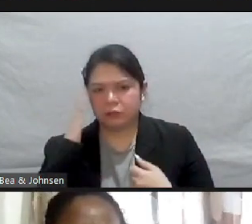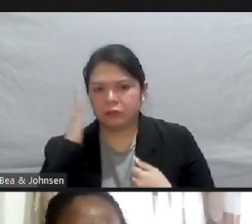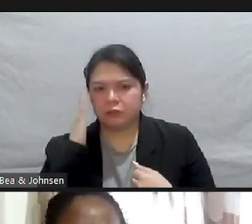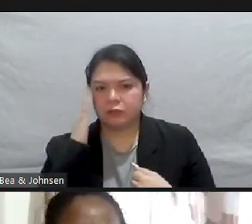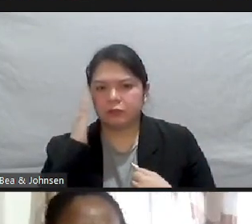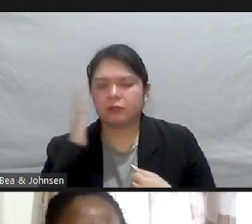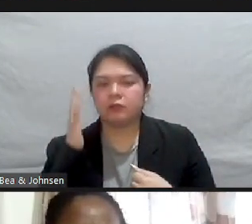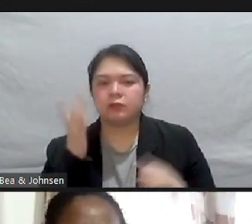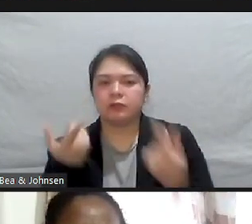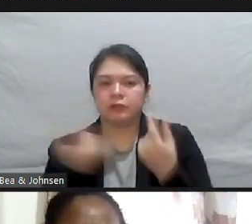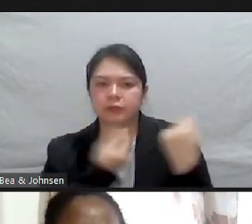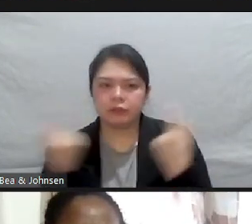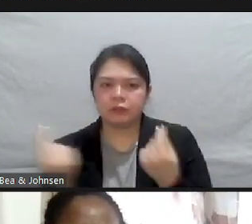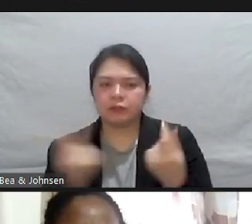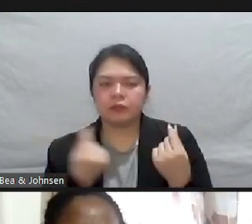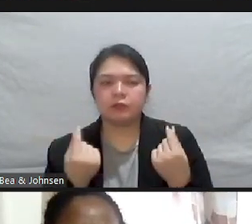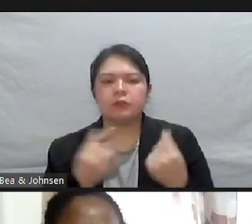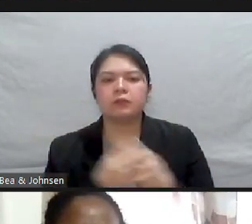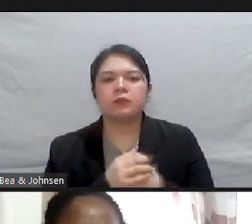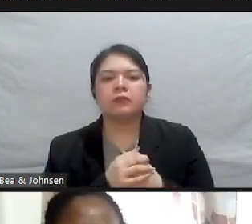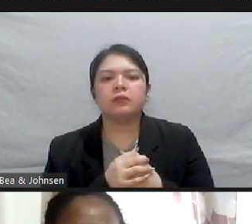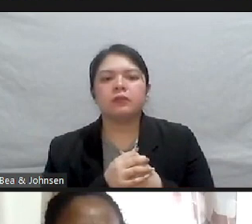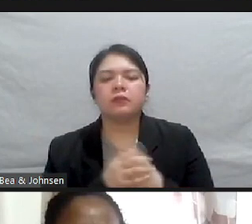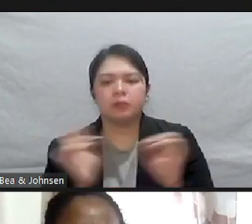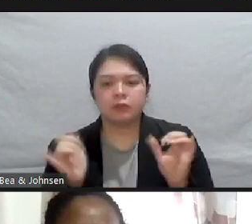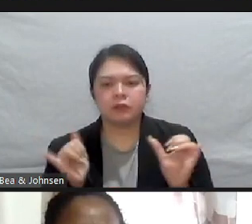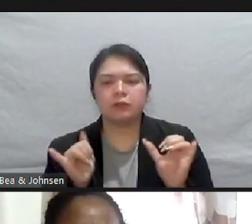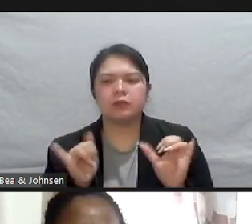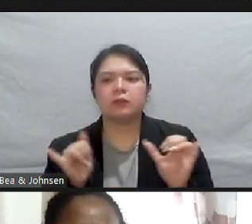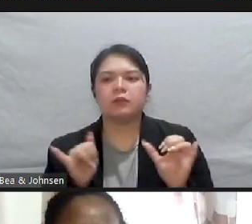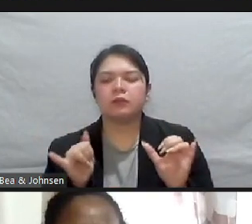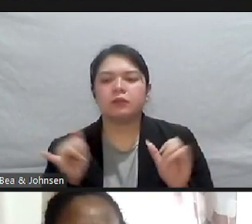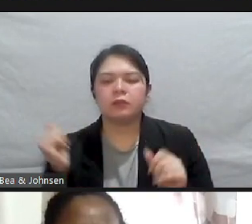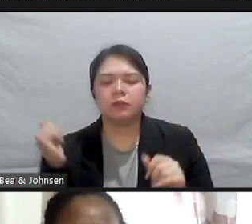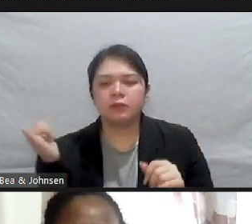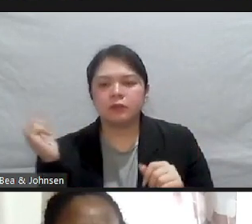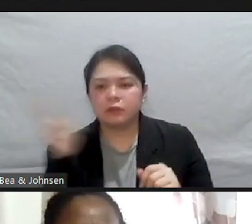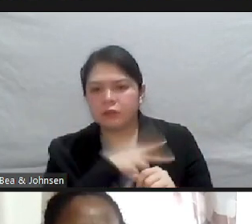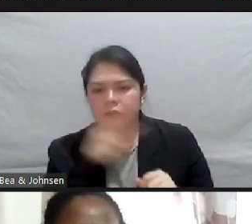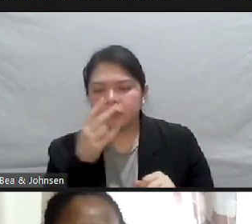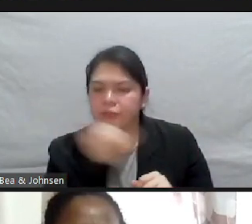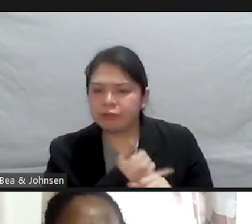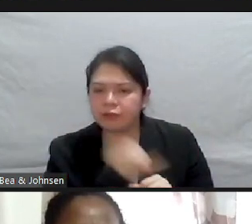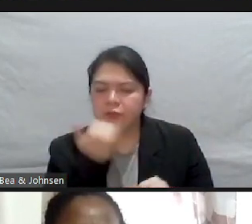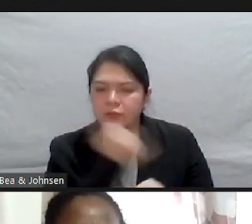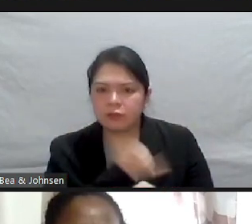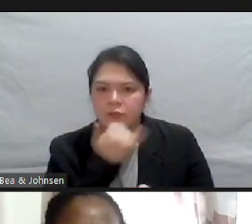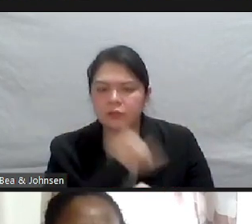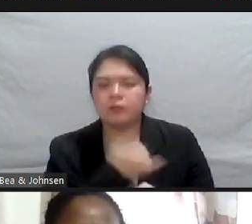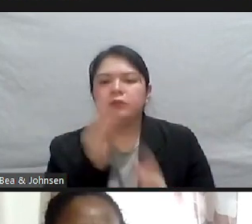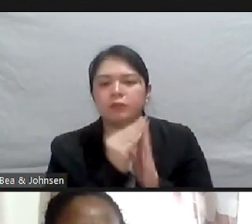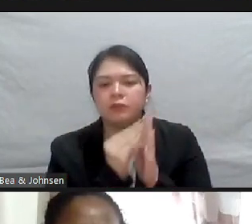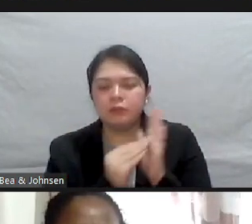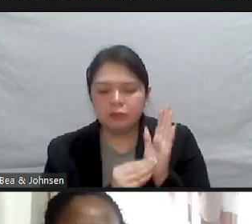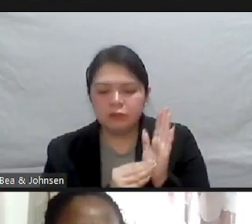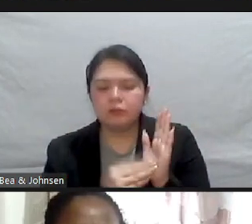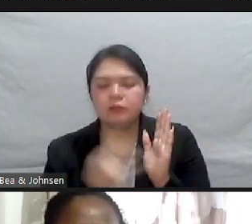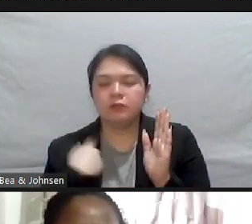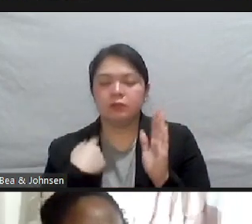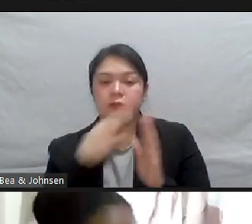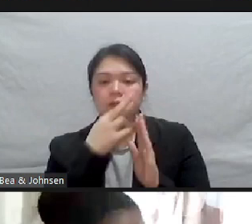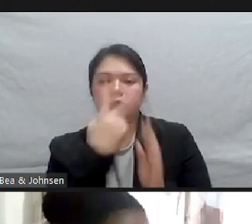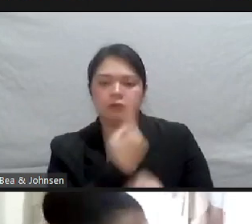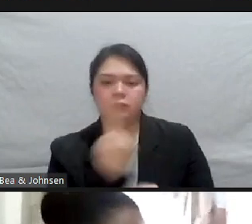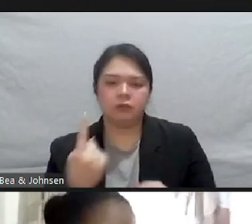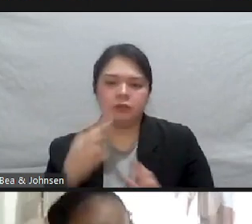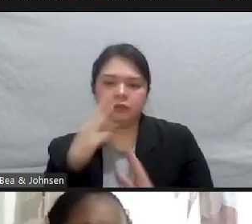ginawa nila ito, kasi ano rin to parang violation din to ng Constitution. Kasi nakalagay sa constitution na may role yung mga regional